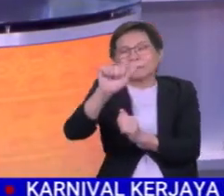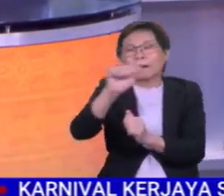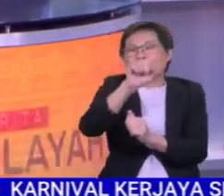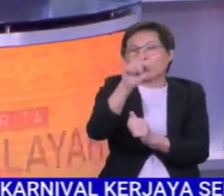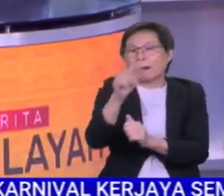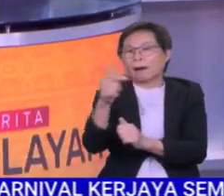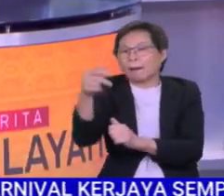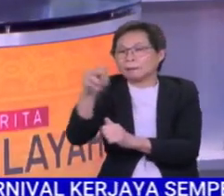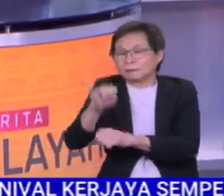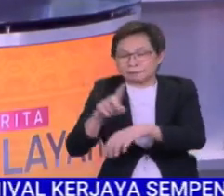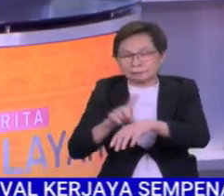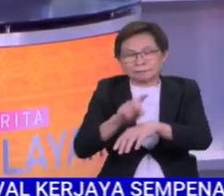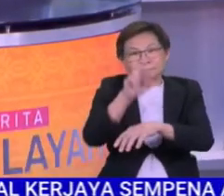di angkasapuri Azam